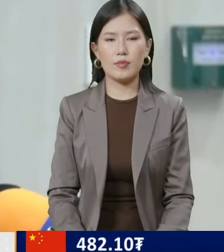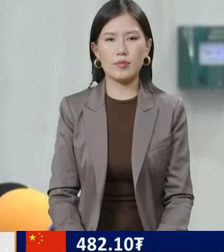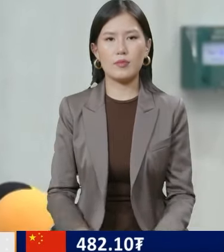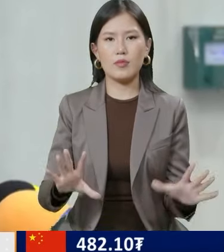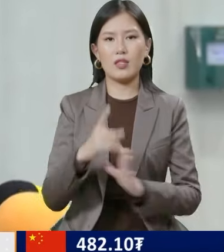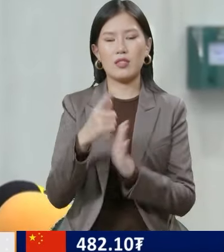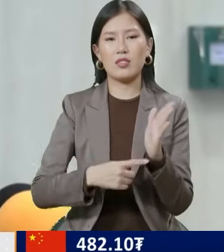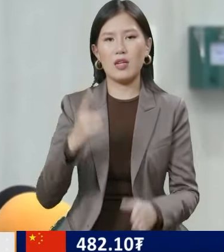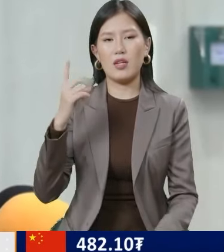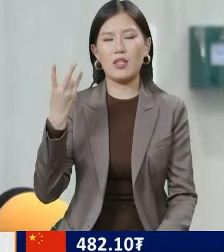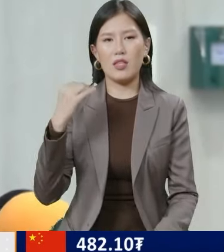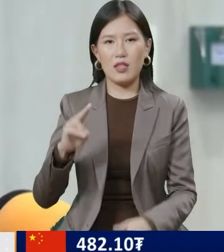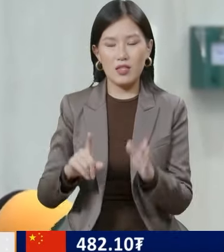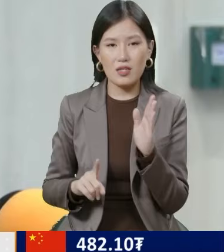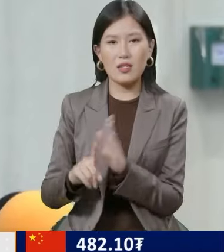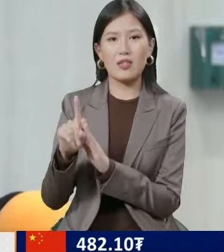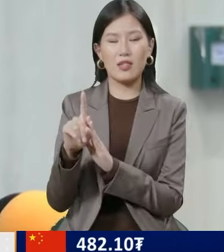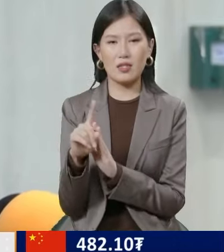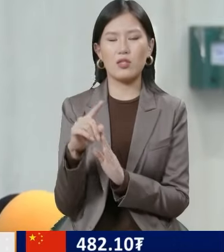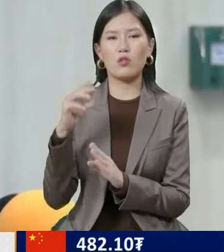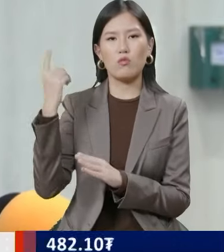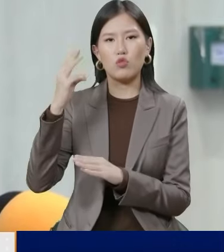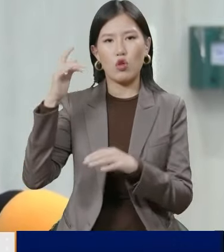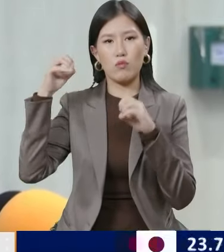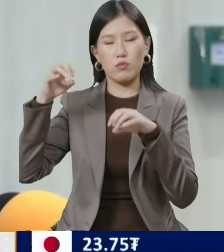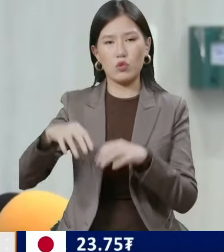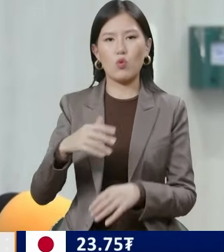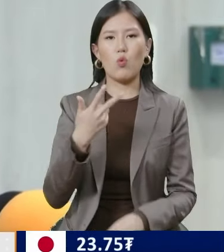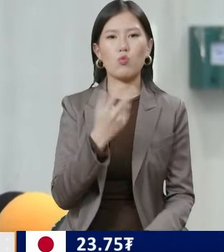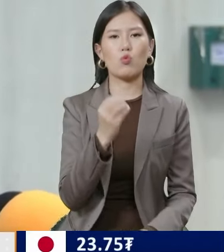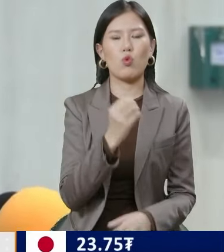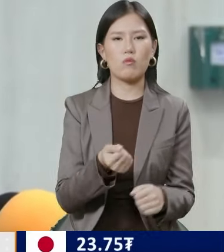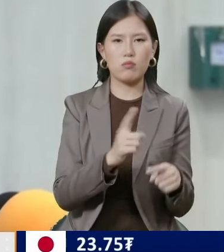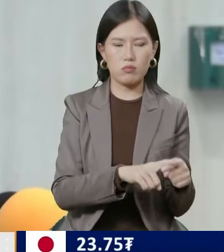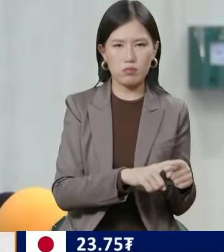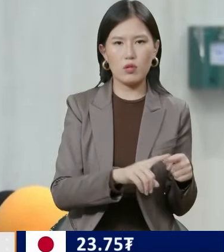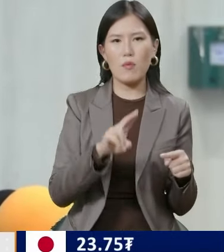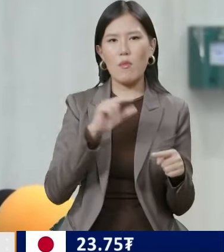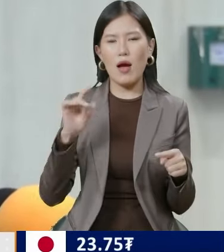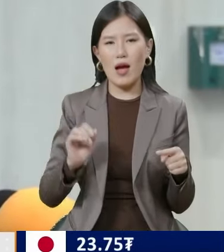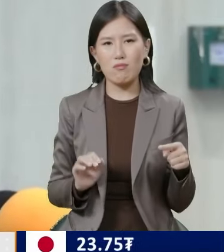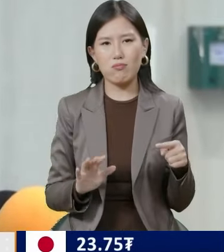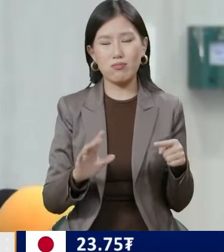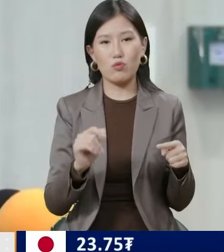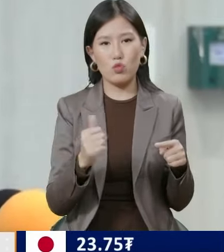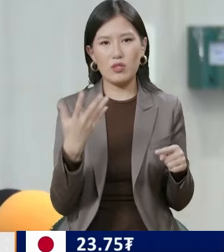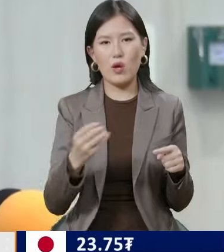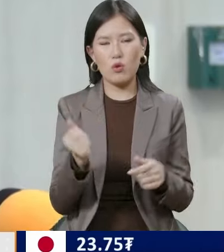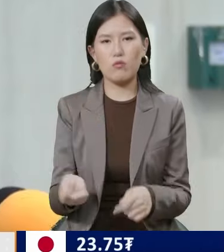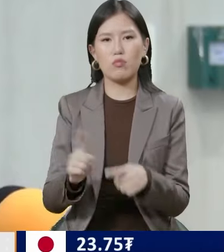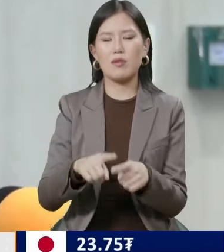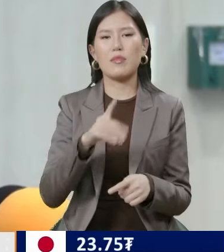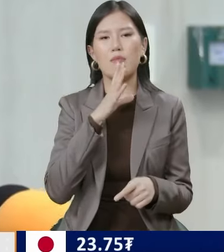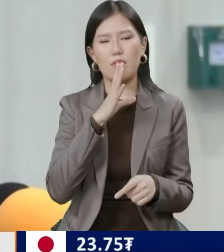11 сарын 1-ээс эхлээд одоо хэрэглээний цахилгааны үнийг 30%, одоо дулааны үнийг 50% гээд нэмэхээр юм шийдвэр гарч байгаатай холбогдуулаад